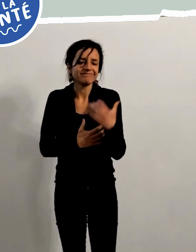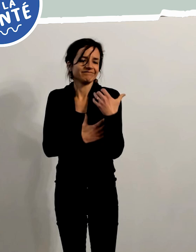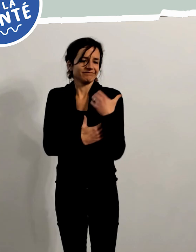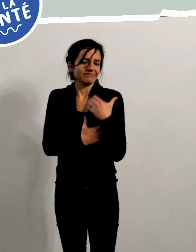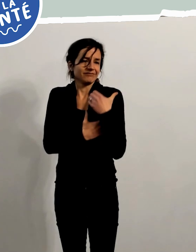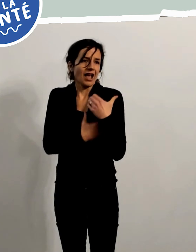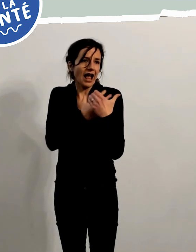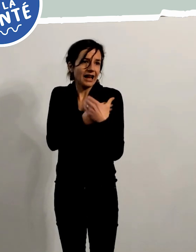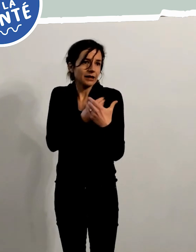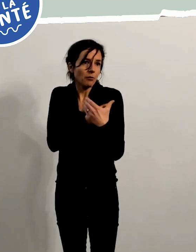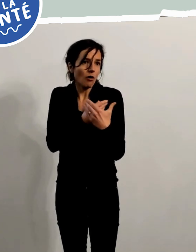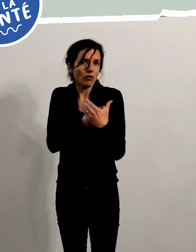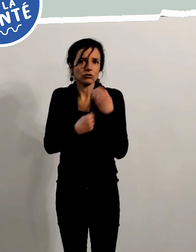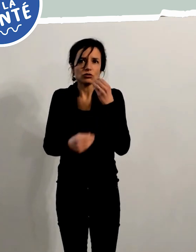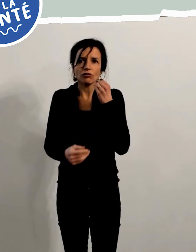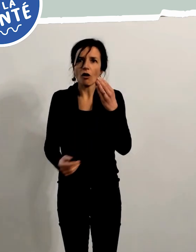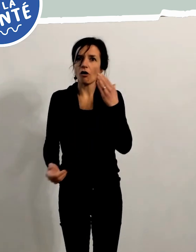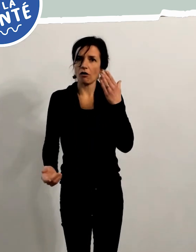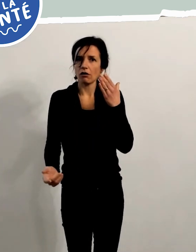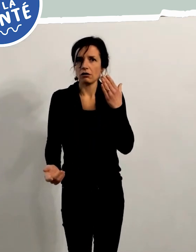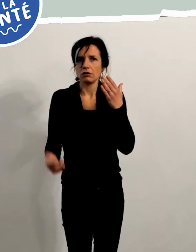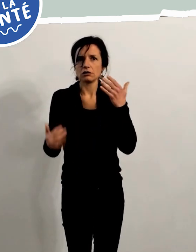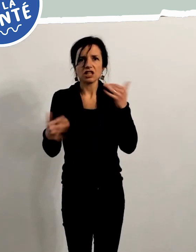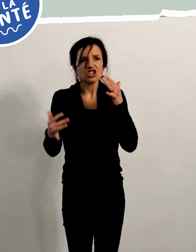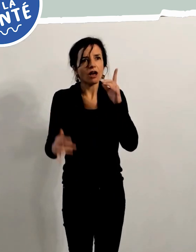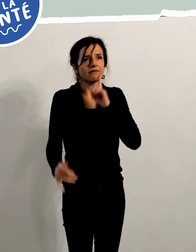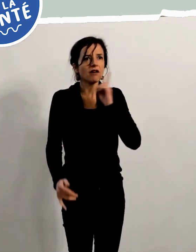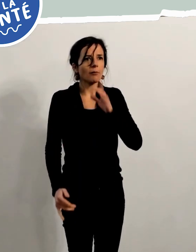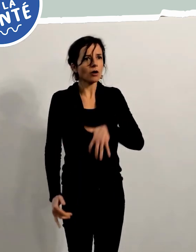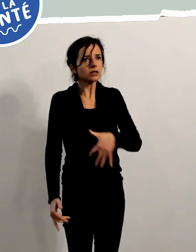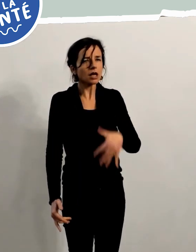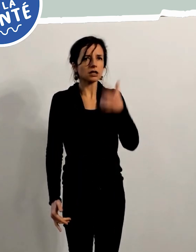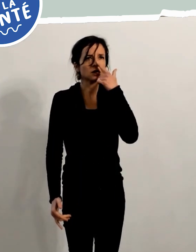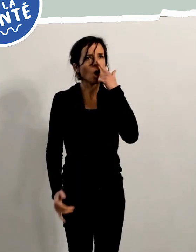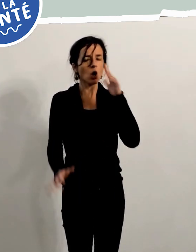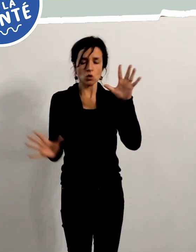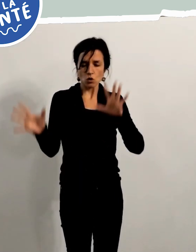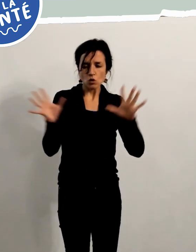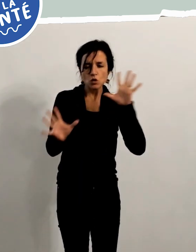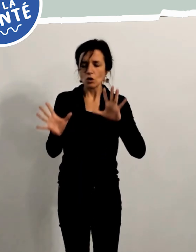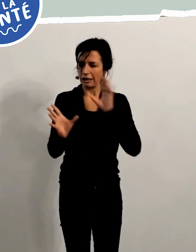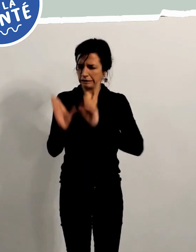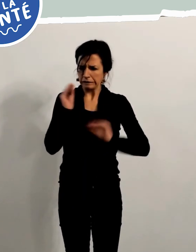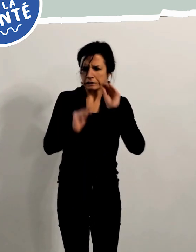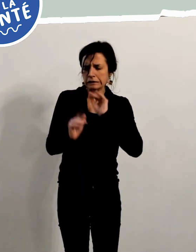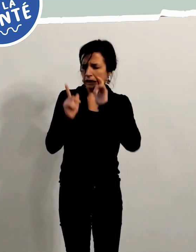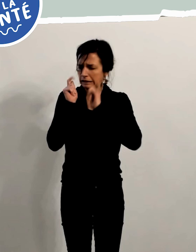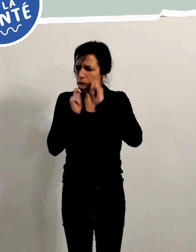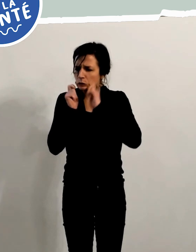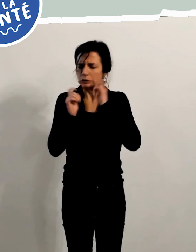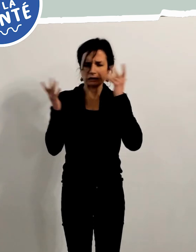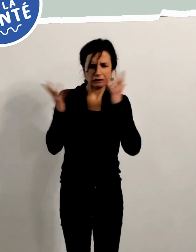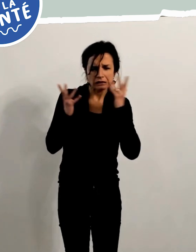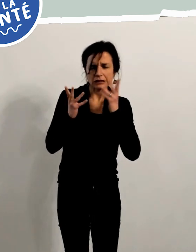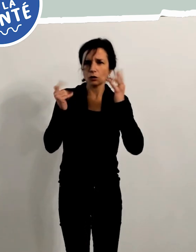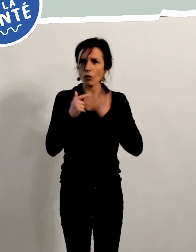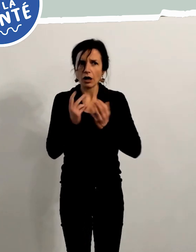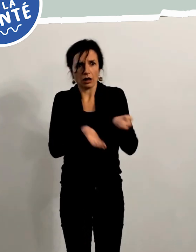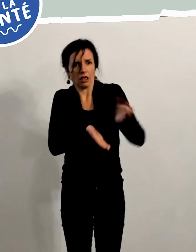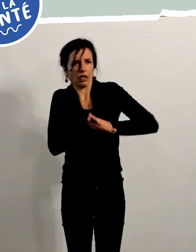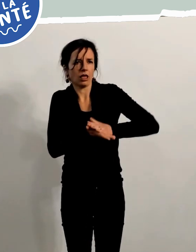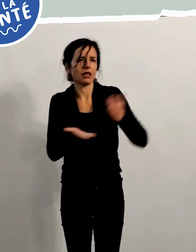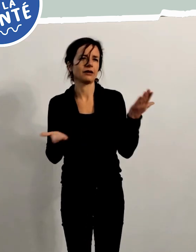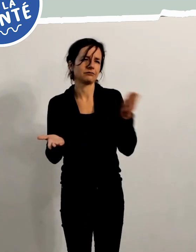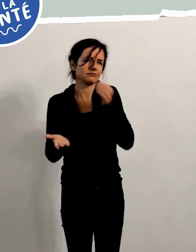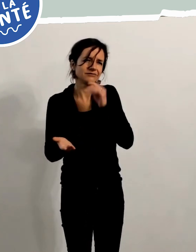les femmes enceintes, qui en ont déjà pas mal. Donc ça rajoute encore, donc c'est pas évident. Et puis proscrire évidemment